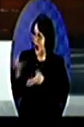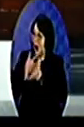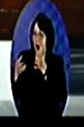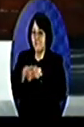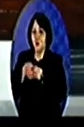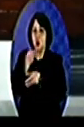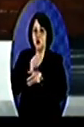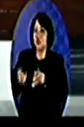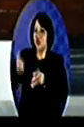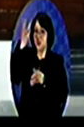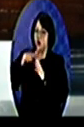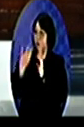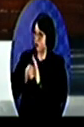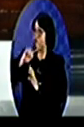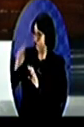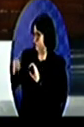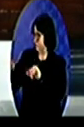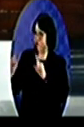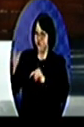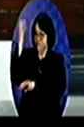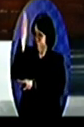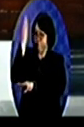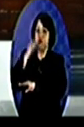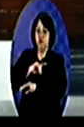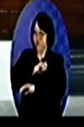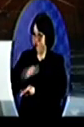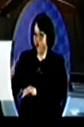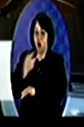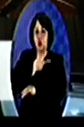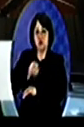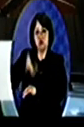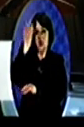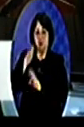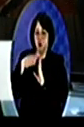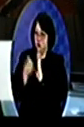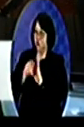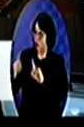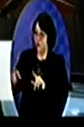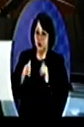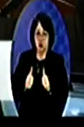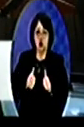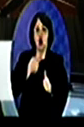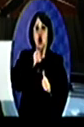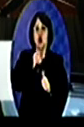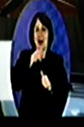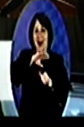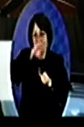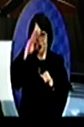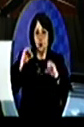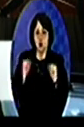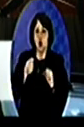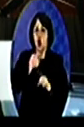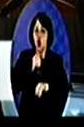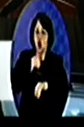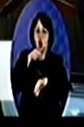өрхийн саналыг нэгтгэж чадвал энэ бүтээн байгуулалтад хамрагдах боломжтой юм байна. Төслийн хүрээнд урт хугацаанд нийслэлийг бүхэлд нь дид бүтцэд